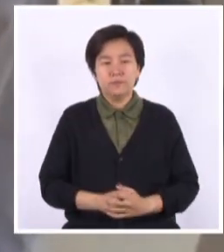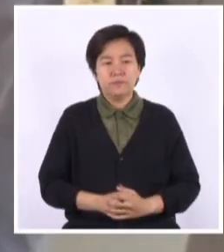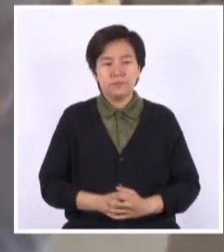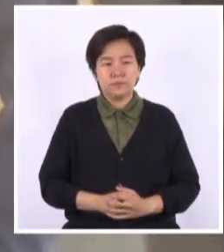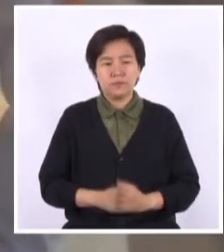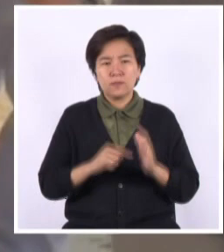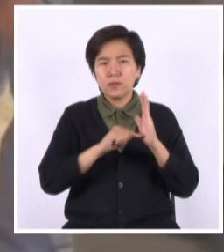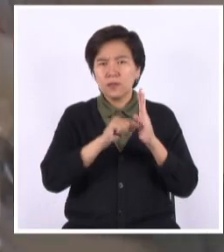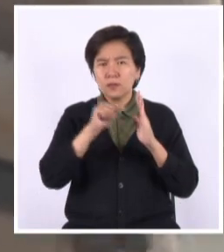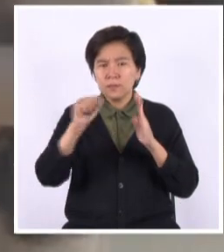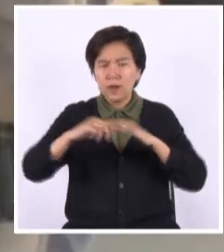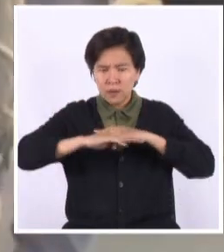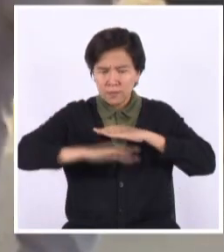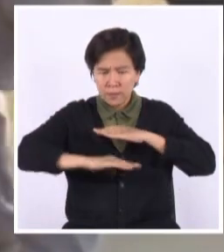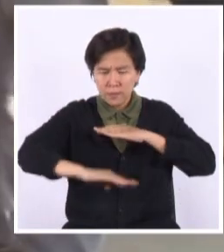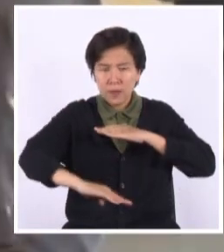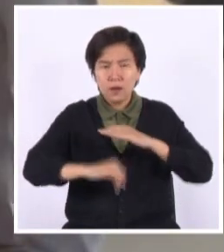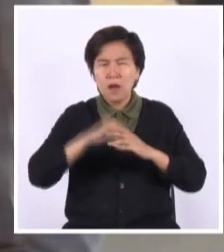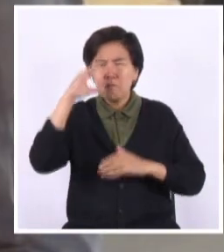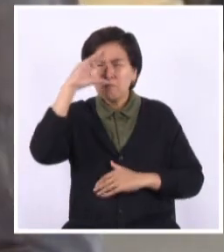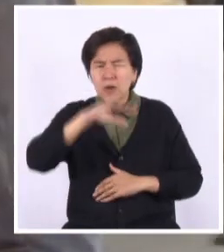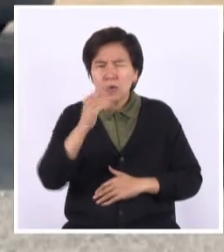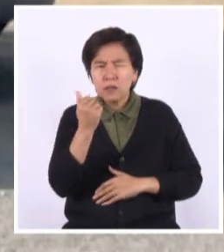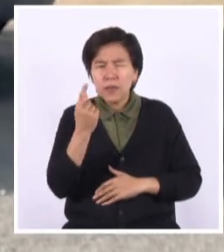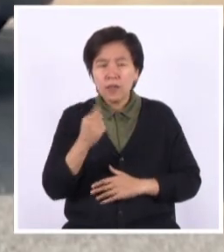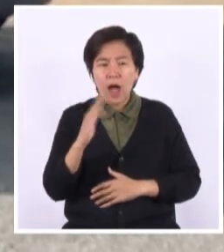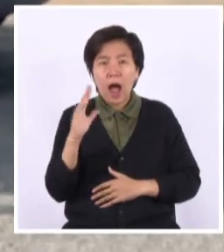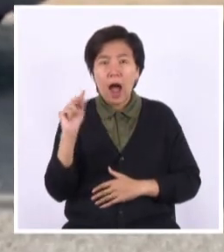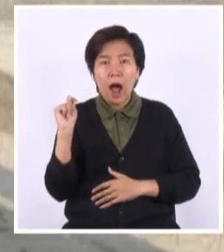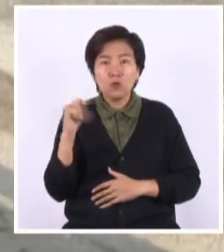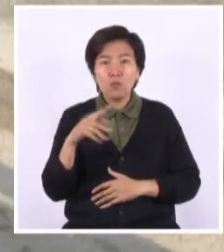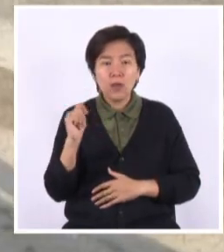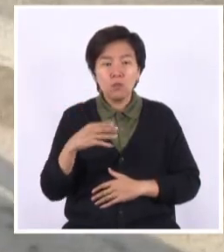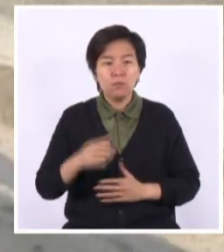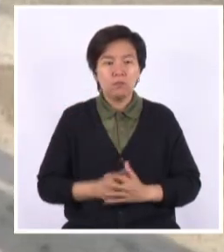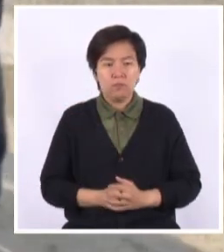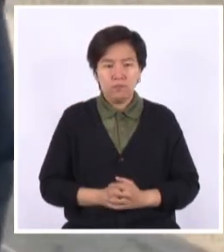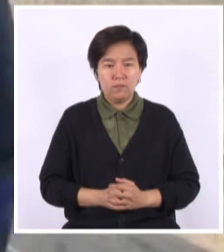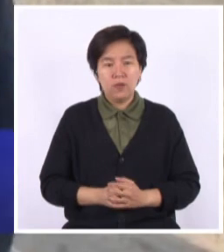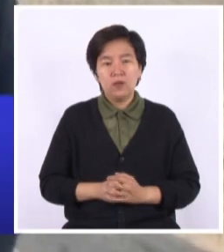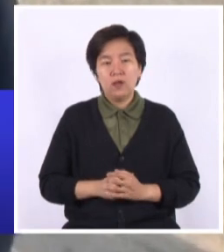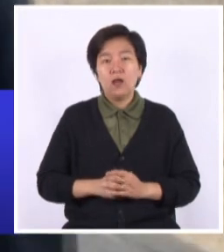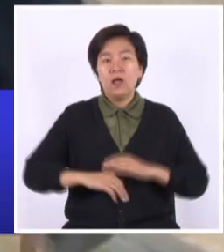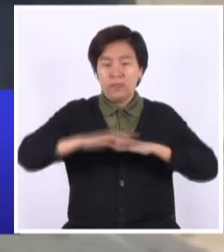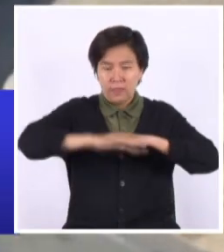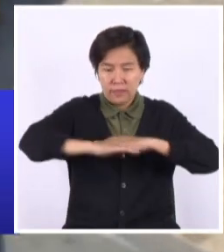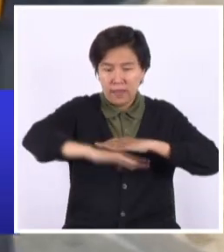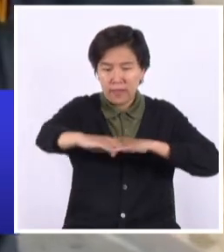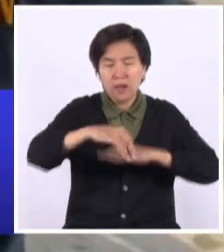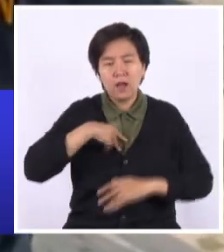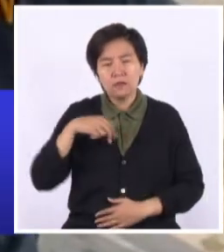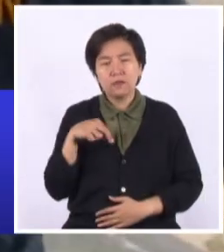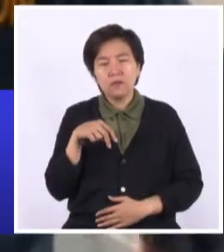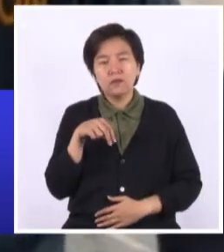ที่สถานีรถไฟปางอโศกประมาณ5ทุ่มจากนั้นเดินบนรางรถไฟไปเรื่อยๆประมาณ2กิโลเมตรจนไปถึงบริเวณบ้านปางแ